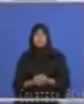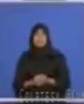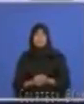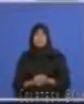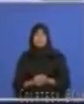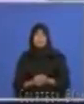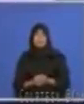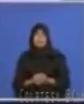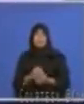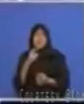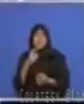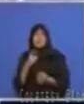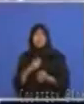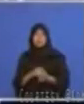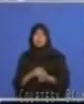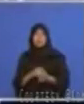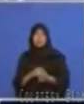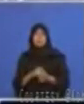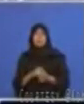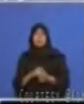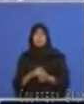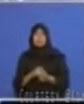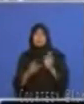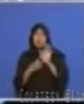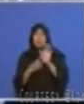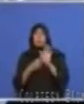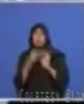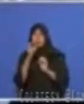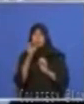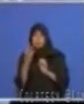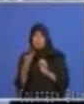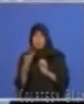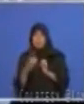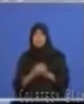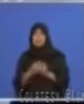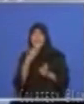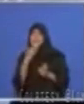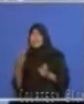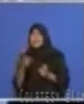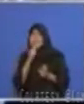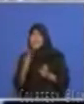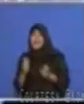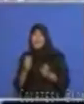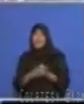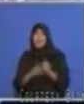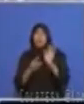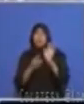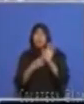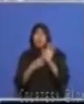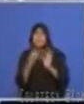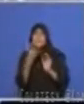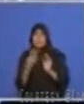gubernur Pak Andi nomor t ya Pak Andi Sudirman akan bertanya pada calon wakil gubernur nomor